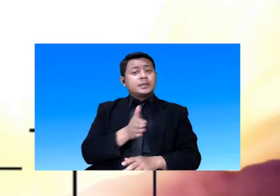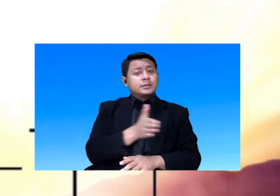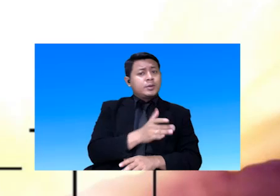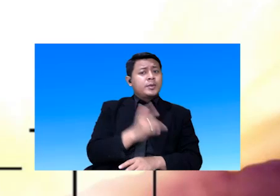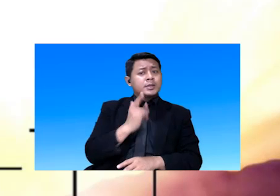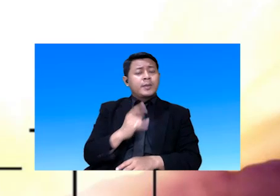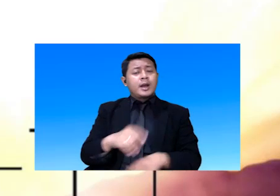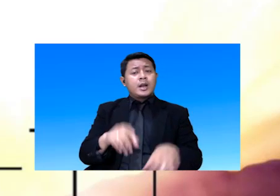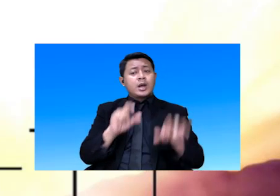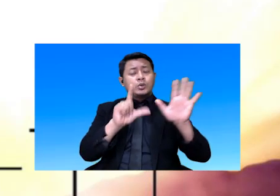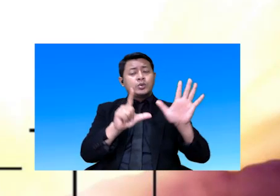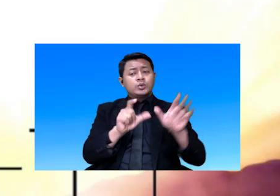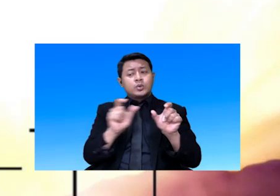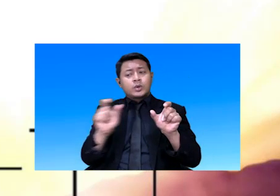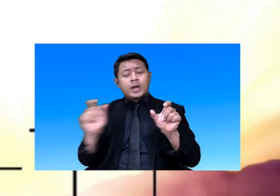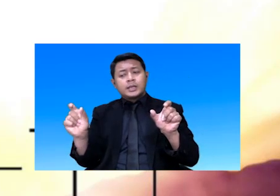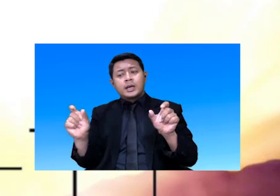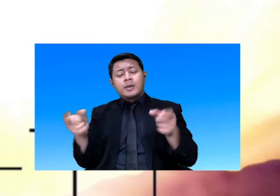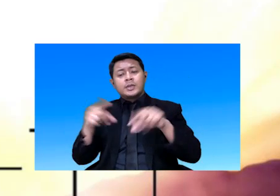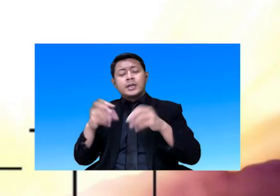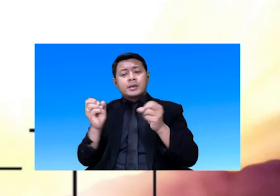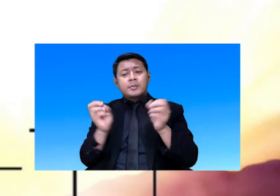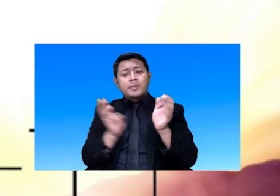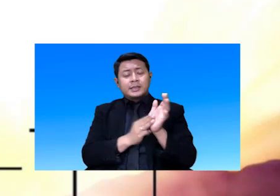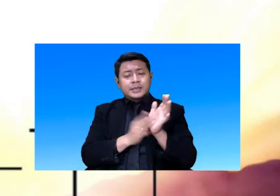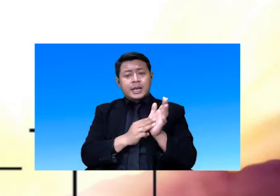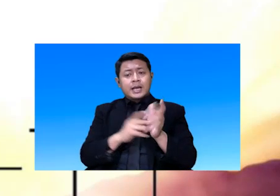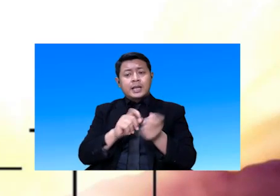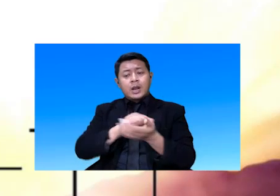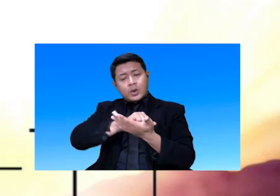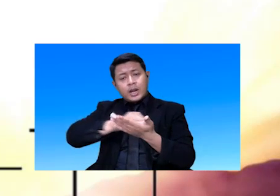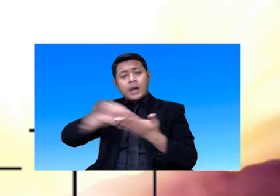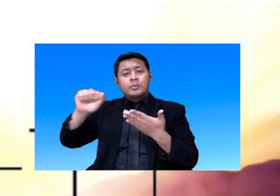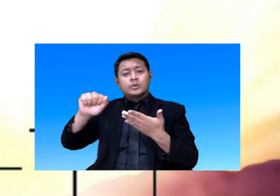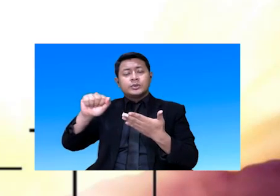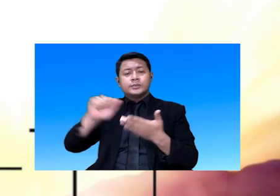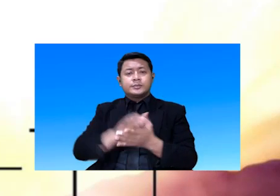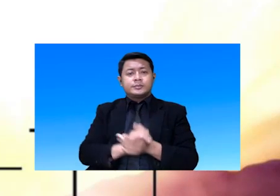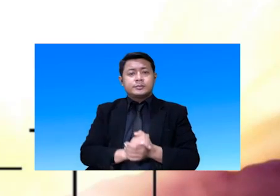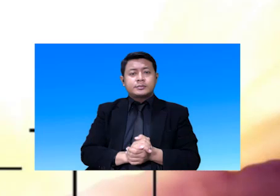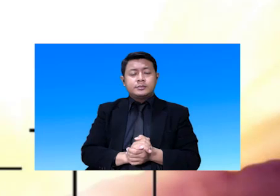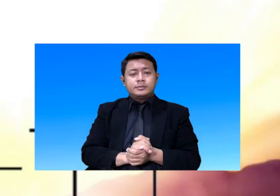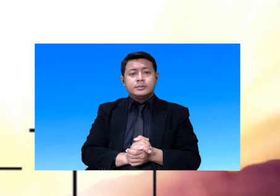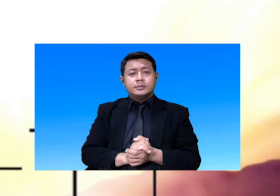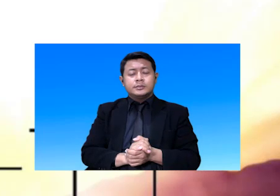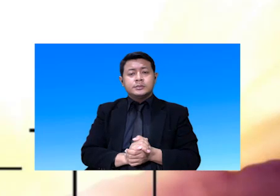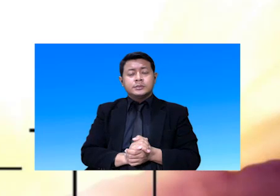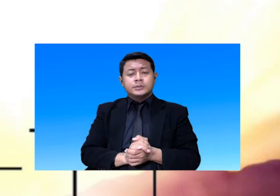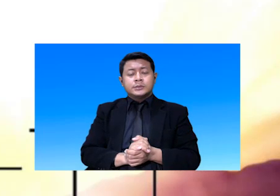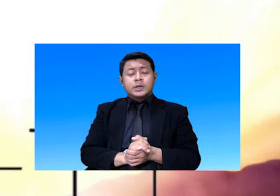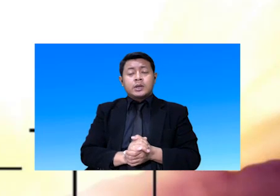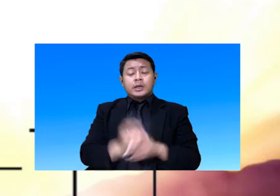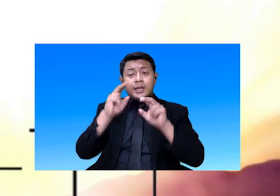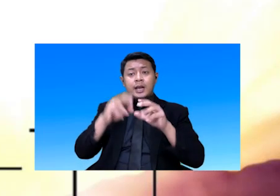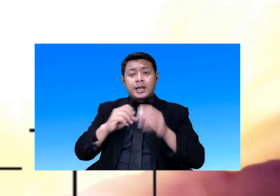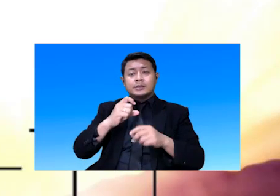Sebelumnya masih ada 7 kata yang menjadi persoalan dan kemudian dihapuskan. Kalau kita melihat